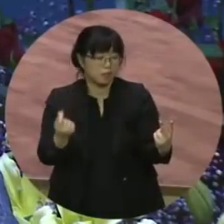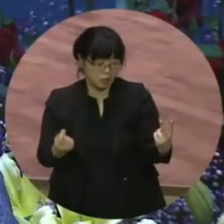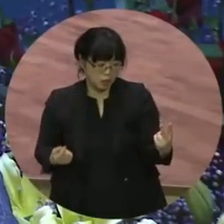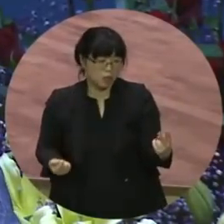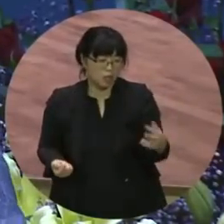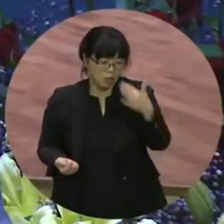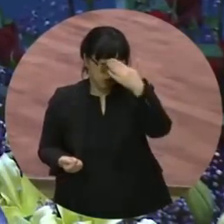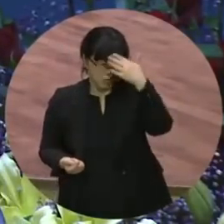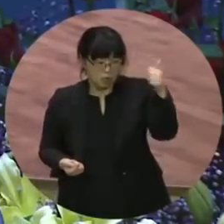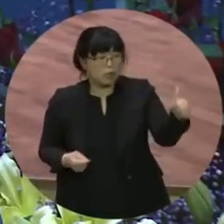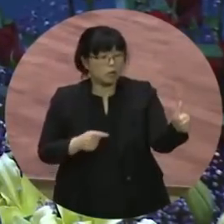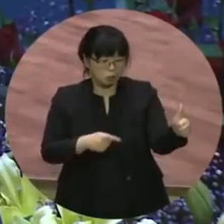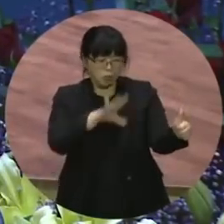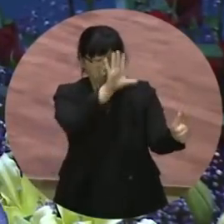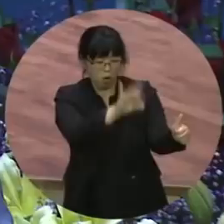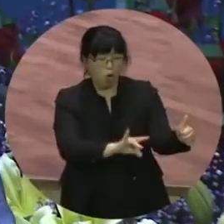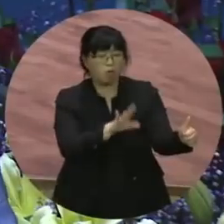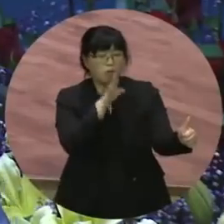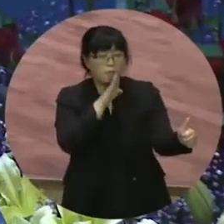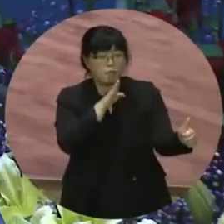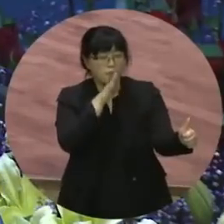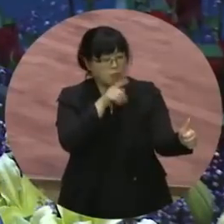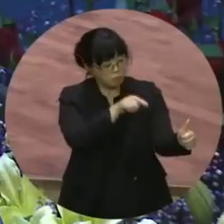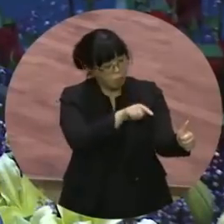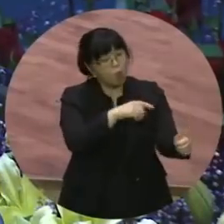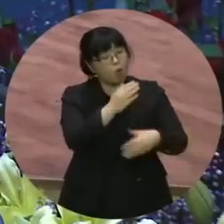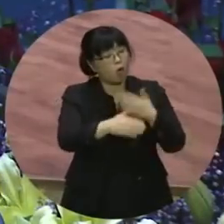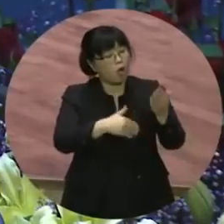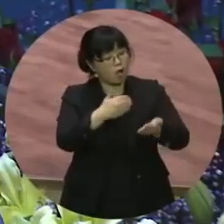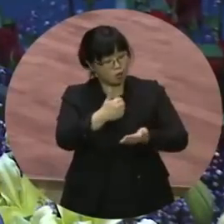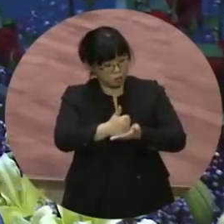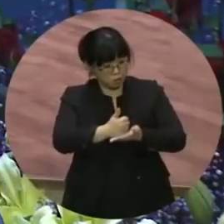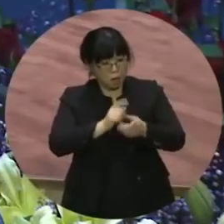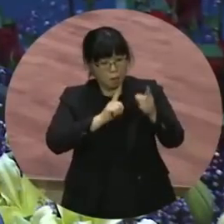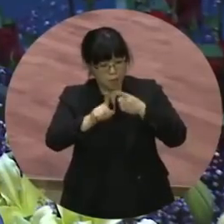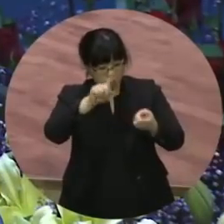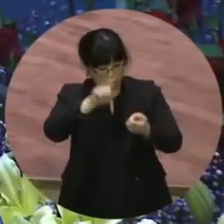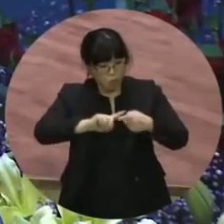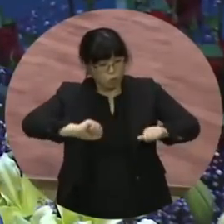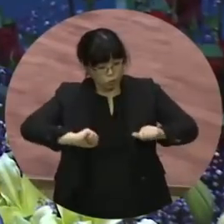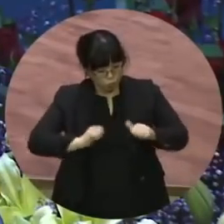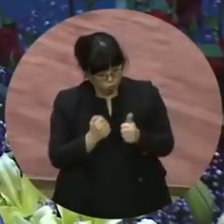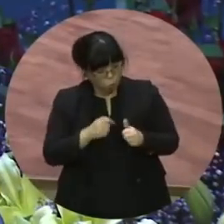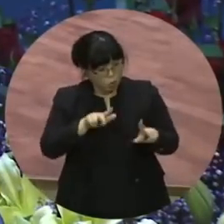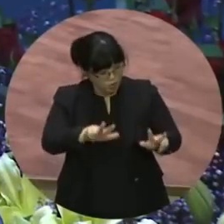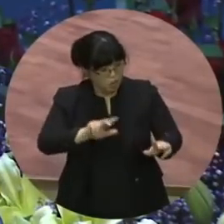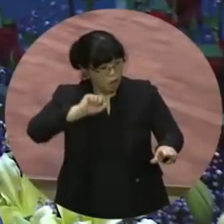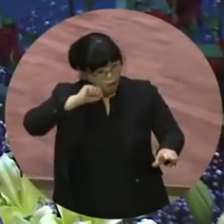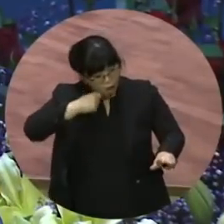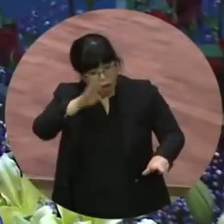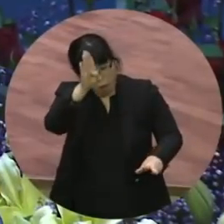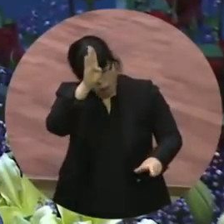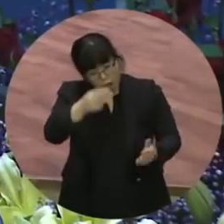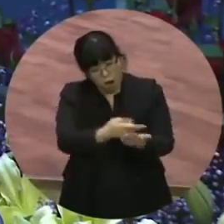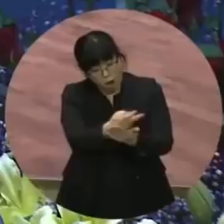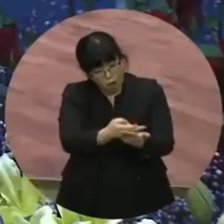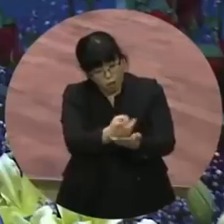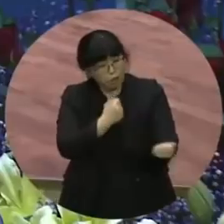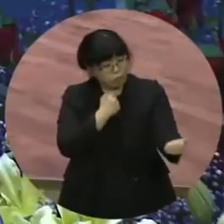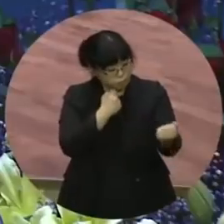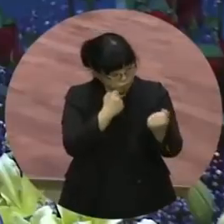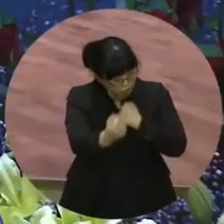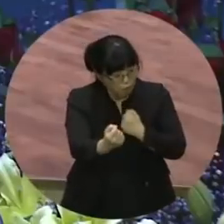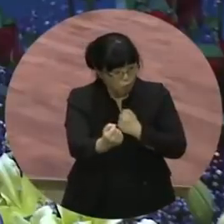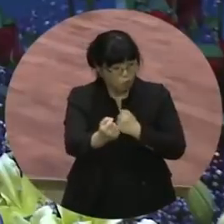참 하나님이 이렇게 순종하는 사람들을 통해서 이 교회가 유지가 되고 지금 이렇게 하나님이 영광을